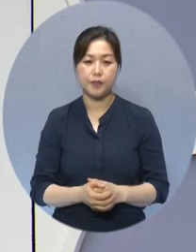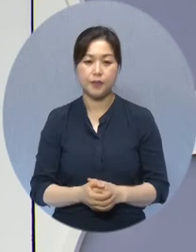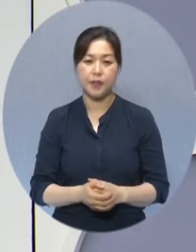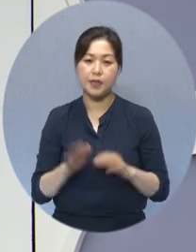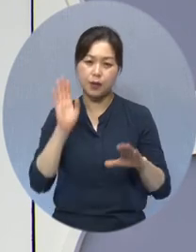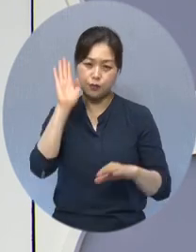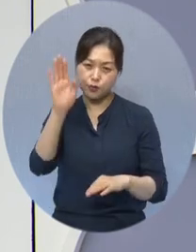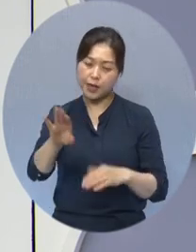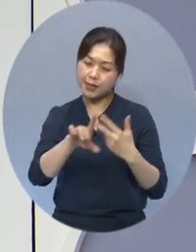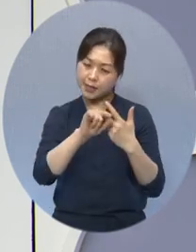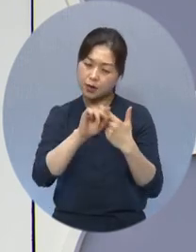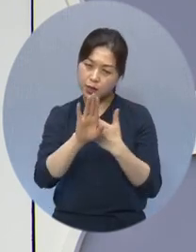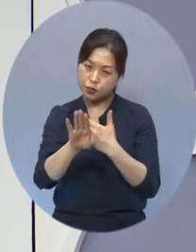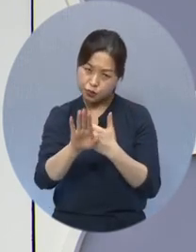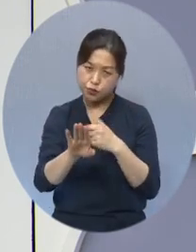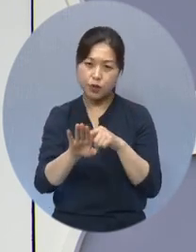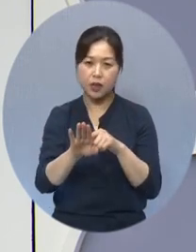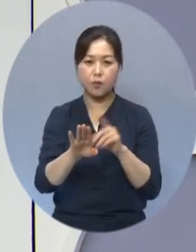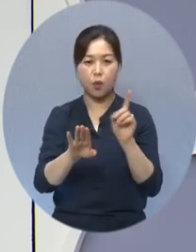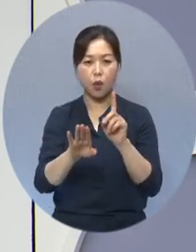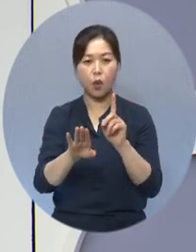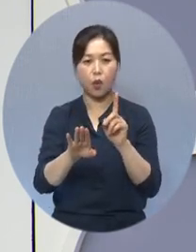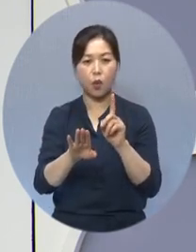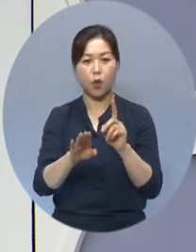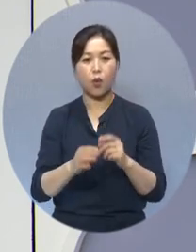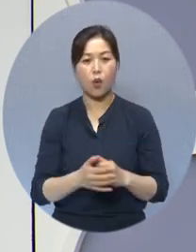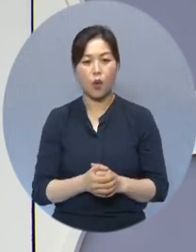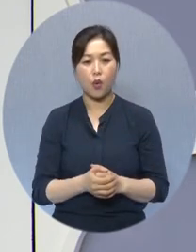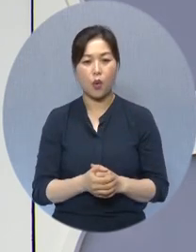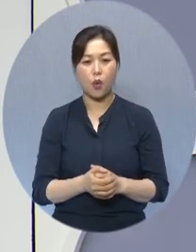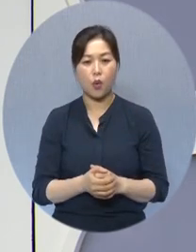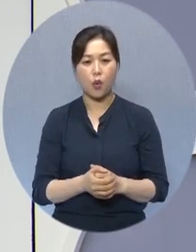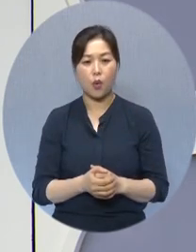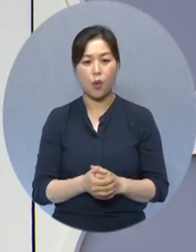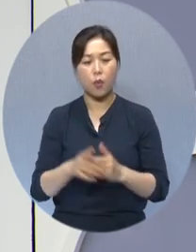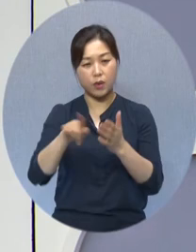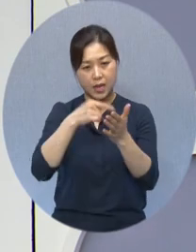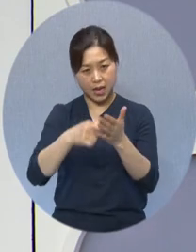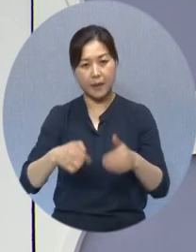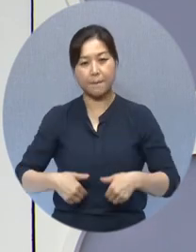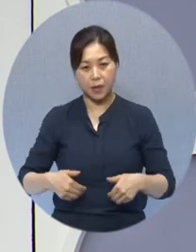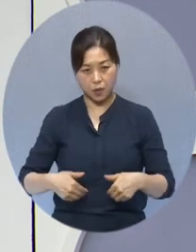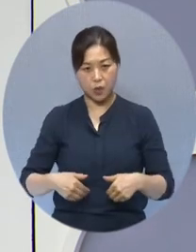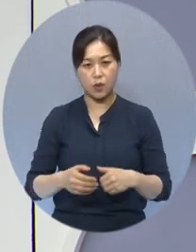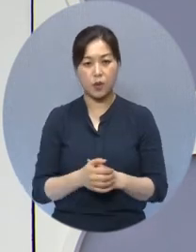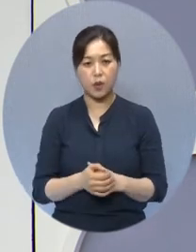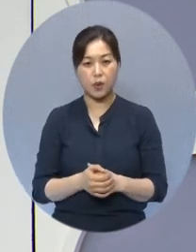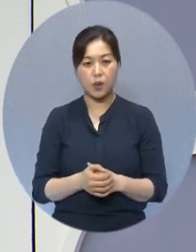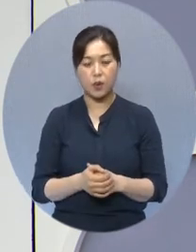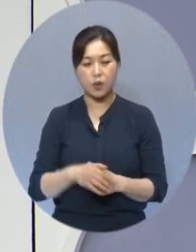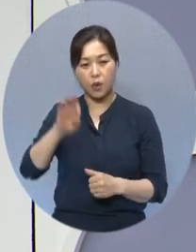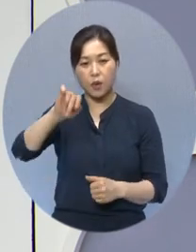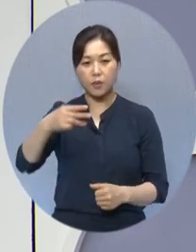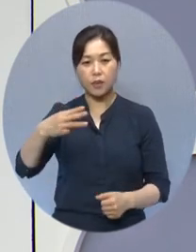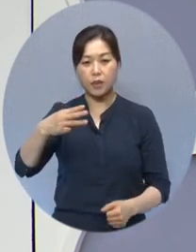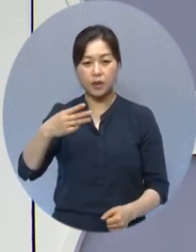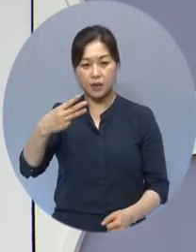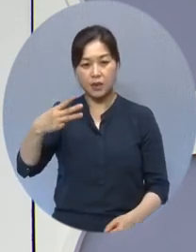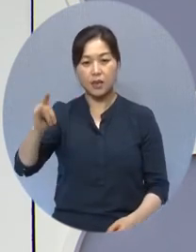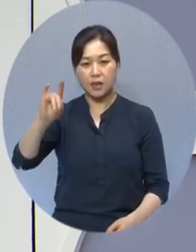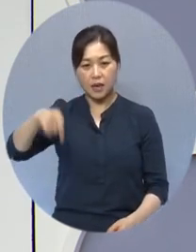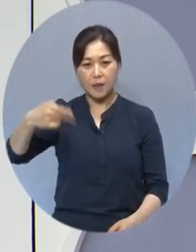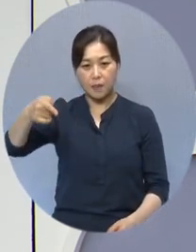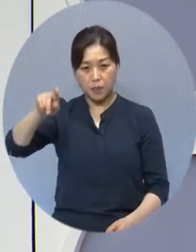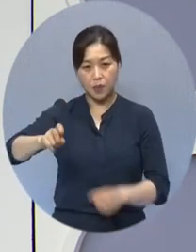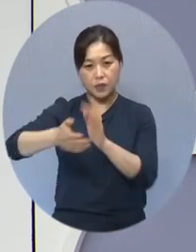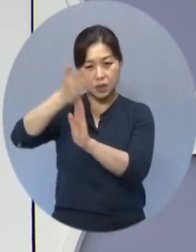이제 후반기부터는 이제 그 보상이 들어가요. 네. 또 플랫폼 시티도 또 보상이 들어가요.